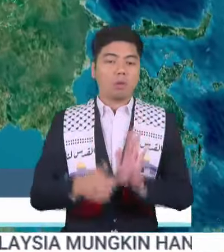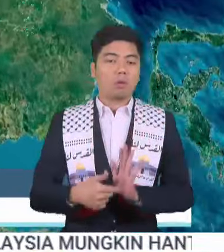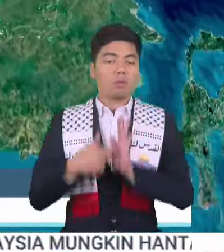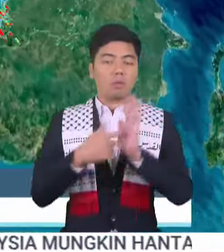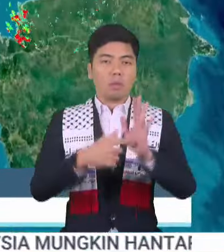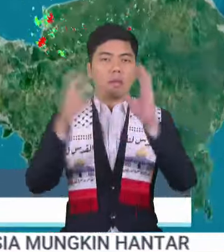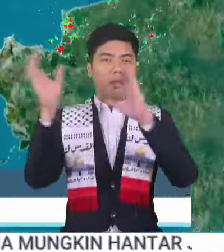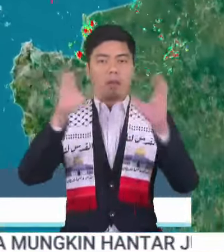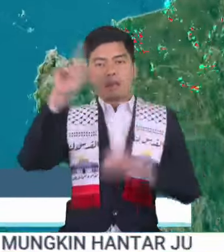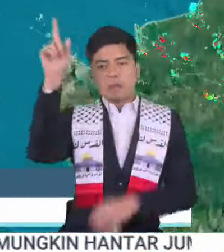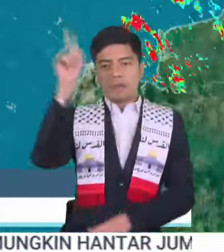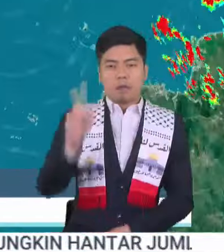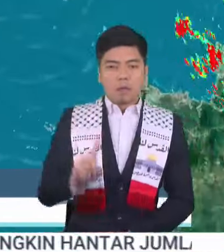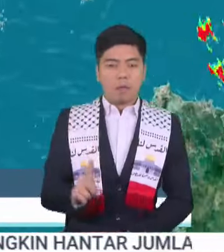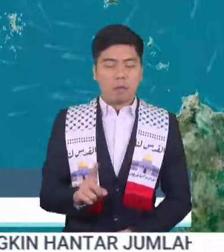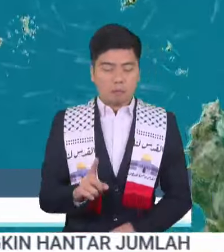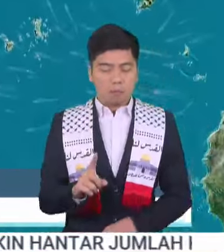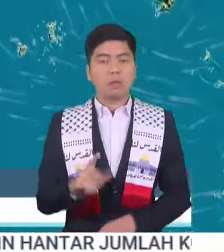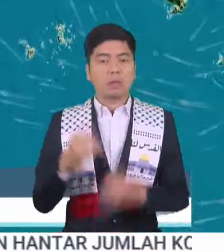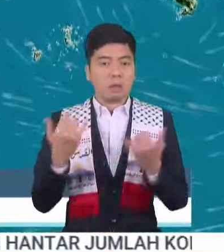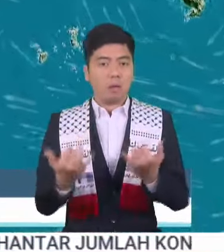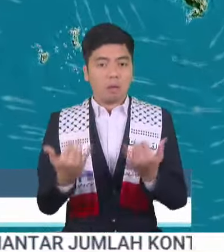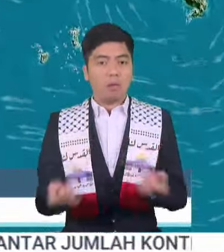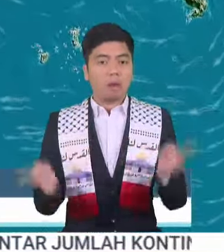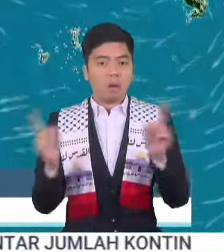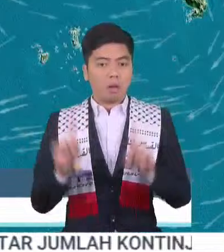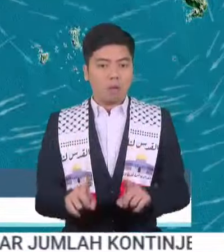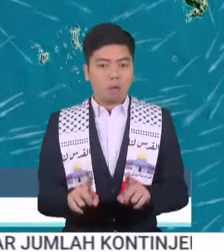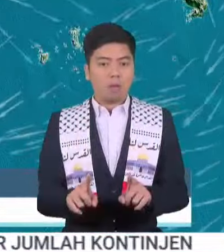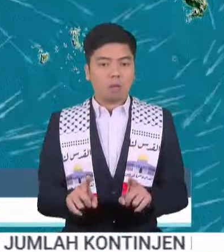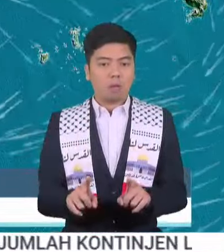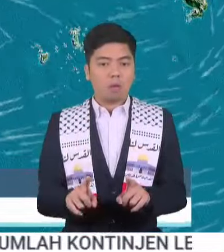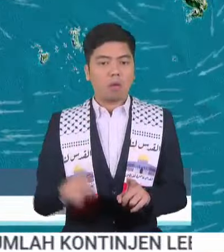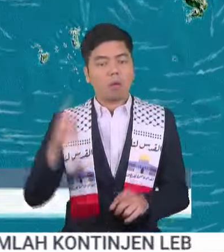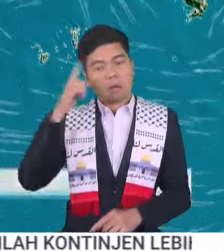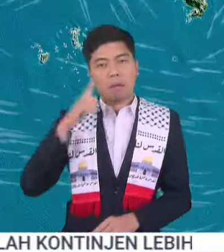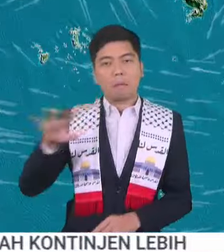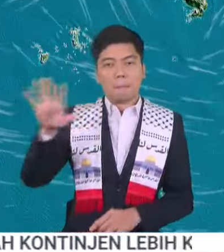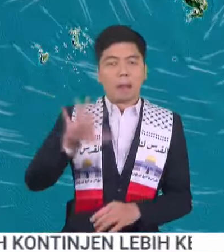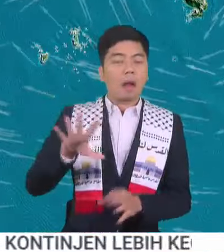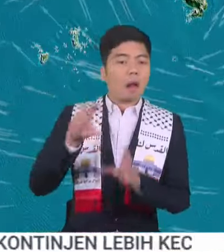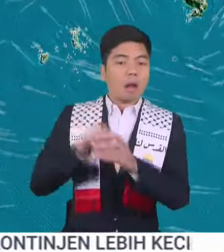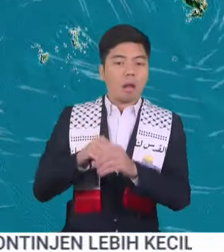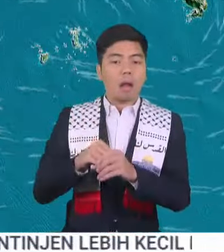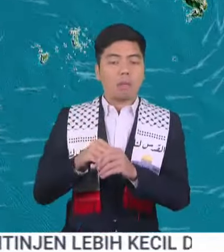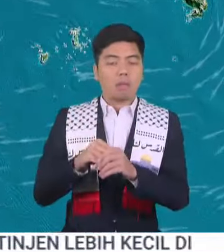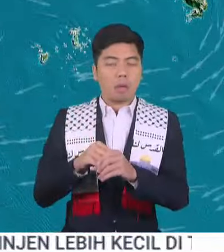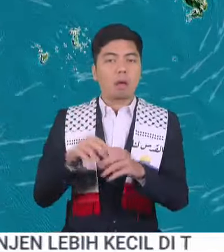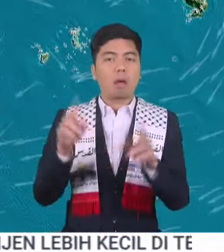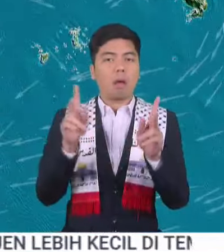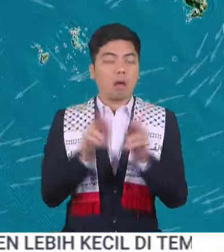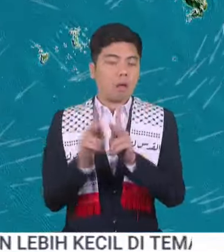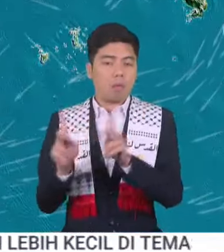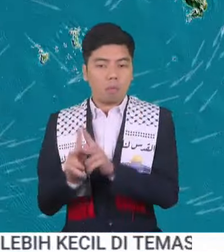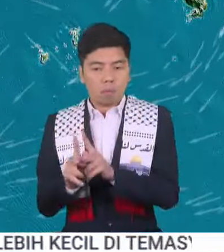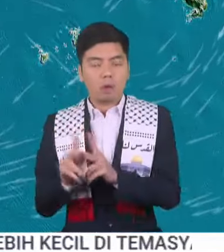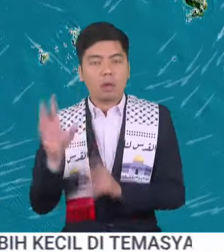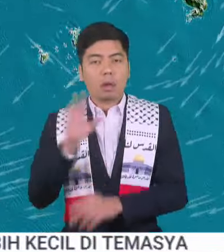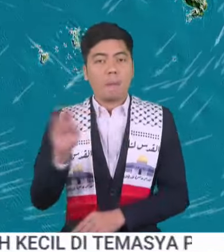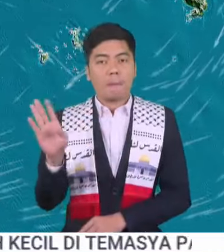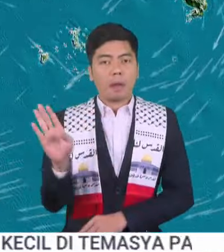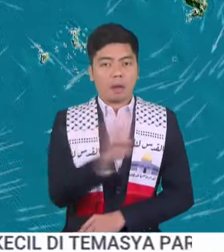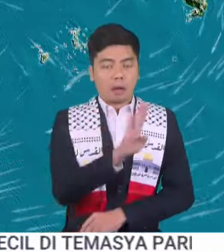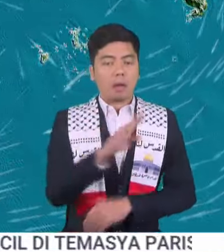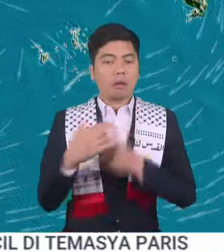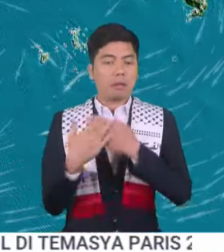keadaan cuaca ribut petir pada petang ini yang berlaku di kebanyakan kawasan di sekitar pedalaman dan juga di sebelah barat semenanjung